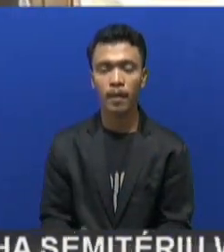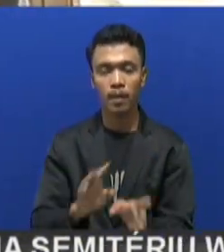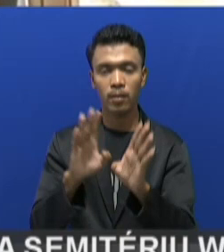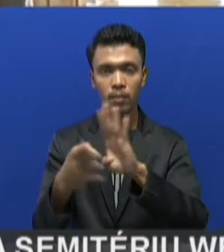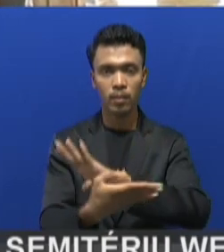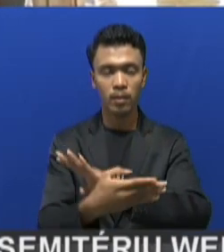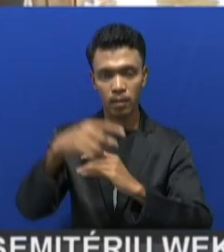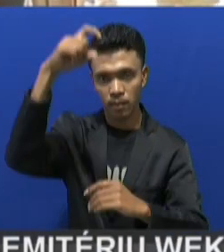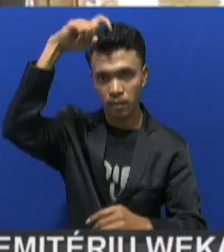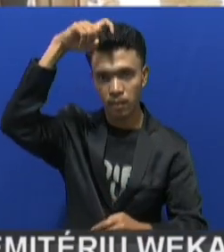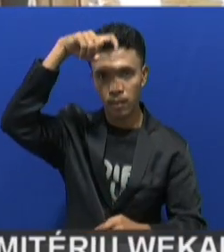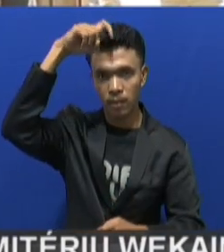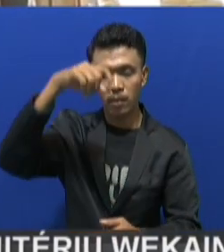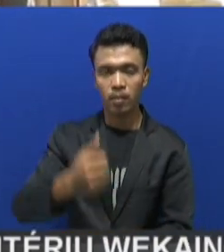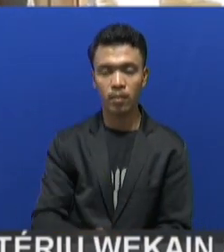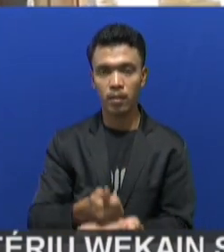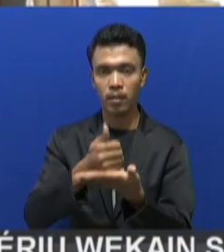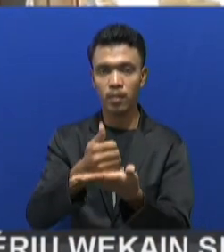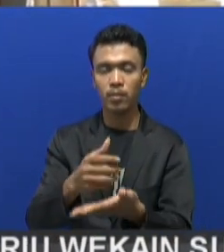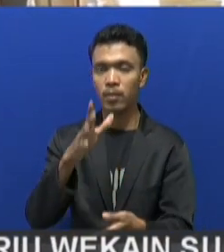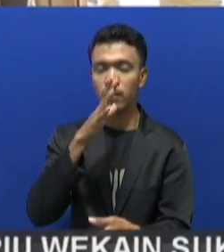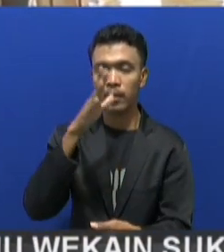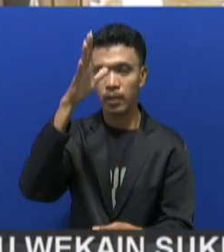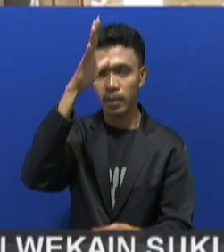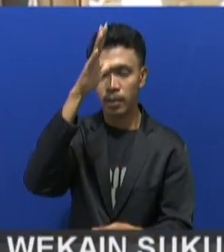τέλει. Με ατσέλει είναι άμα.